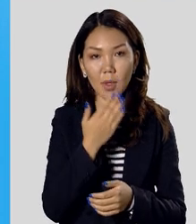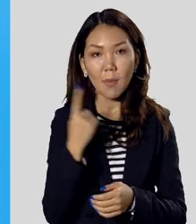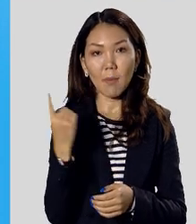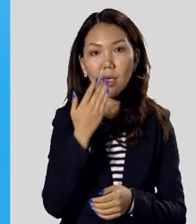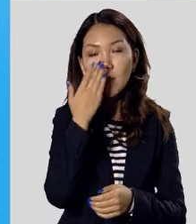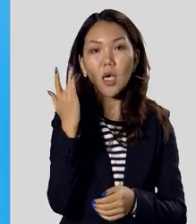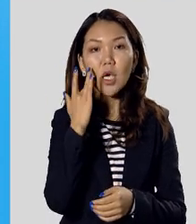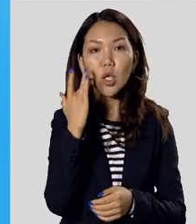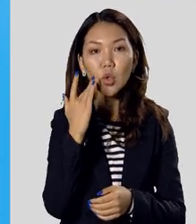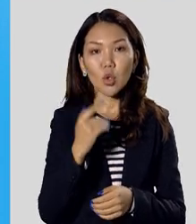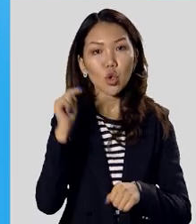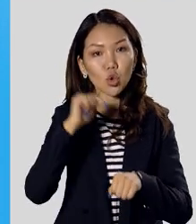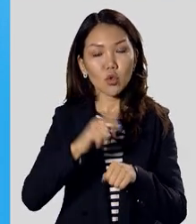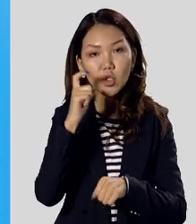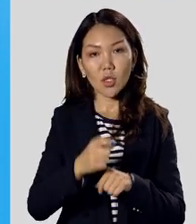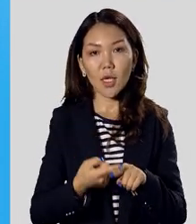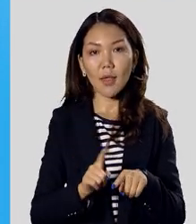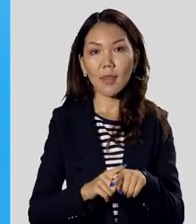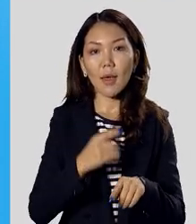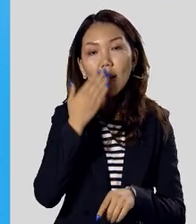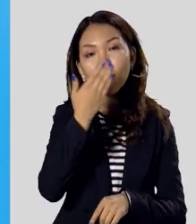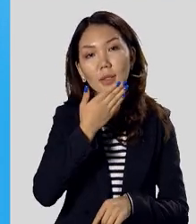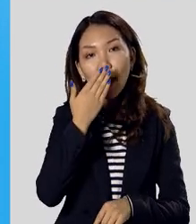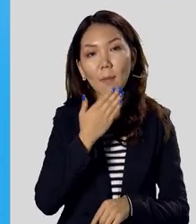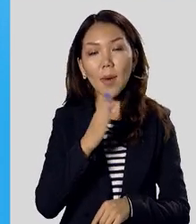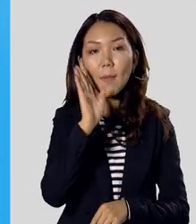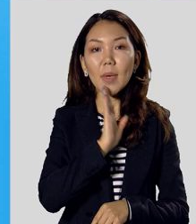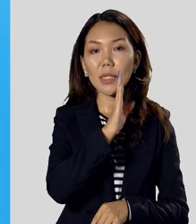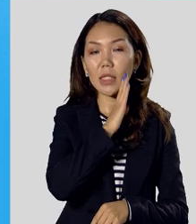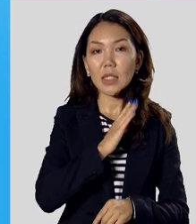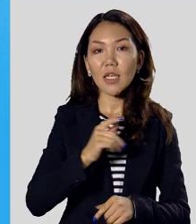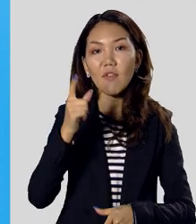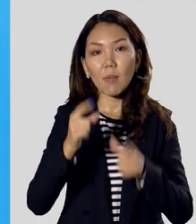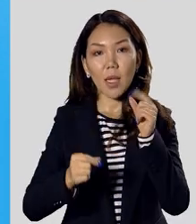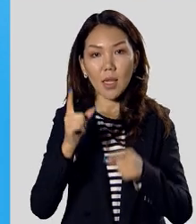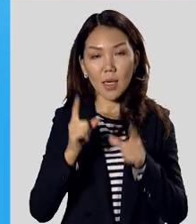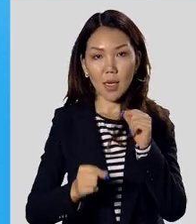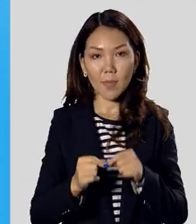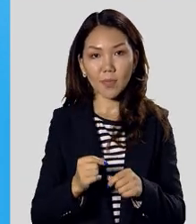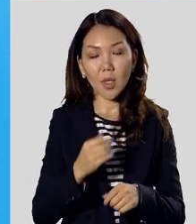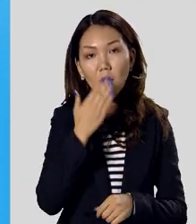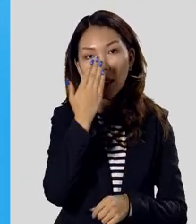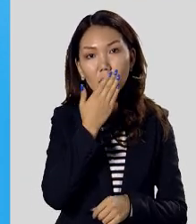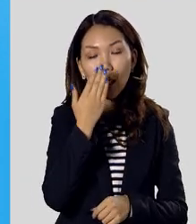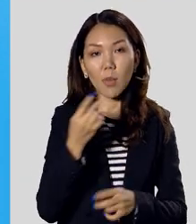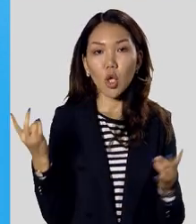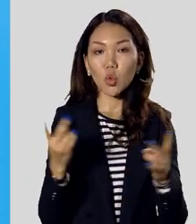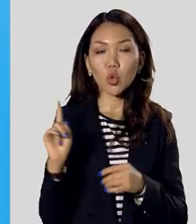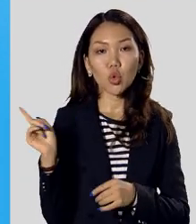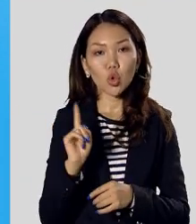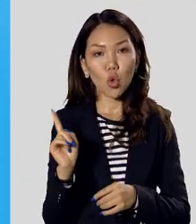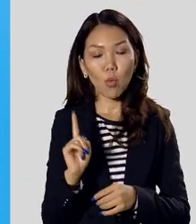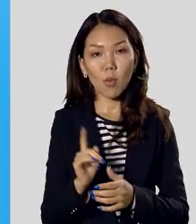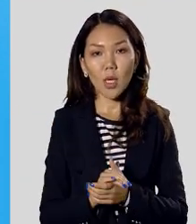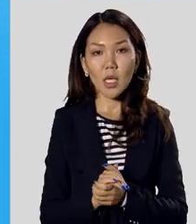которым встречается человек, это запах материнского молока. Обоняние прежде всего нужно для того,